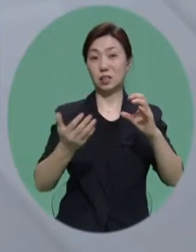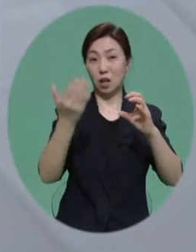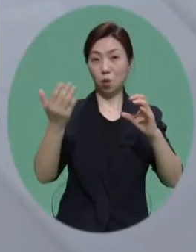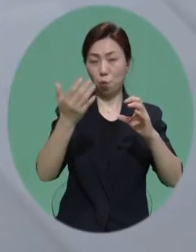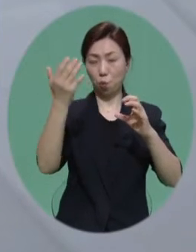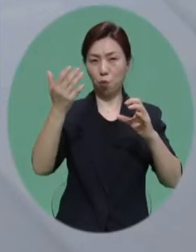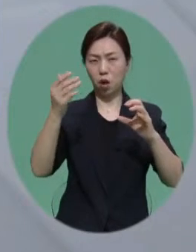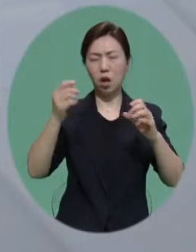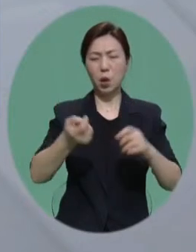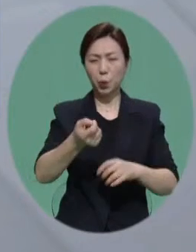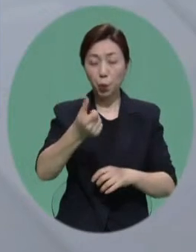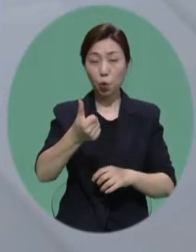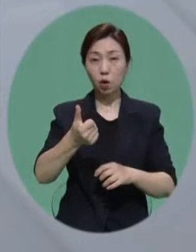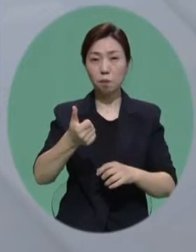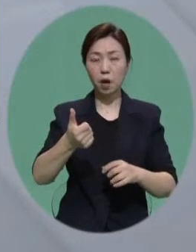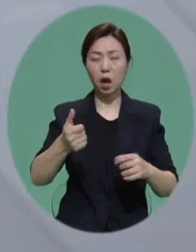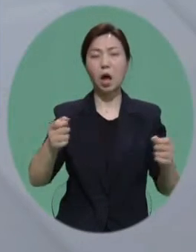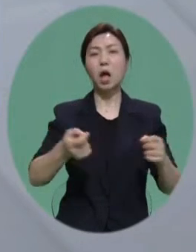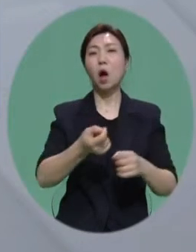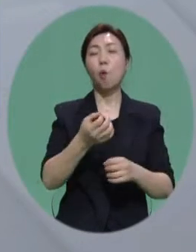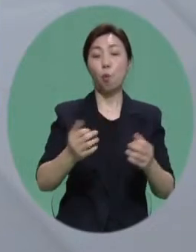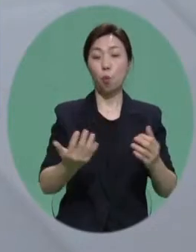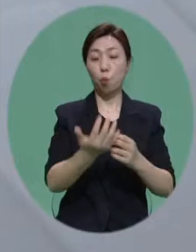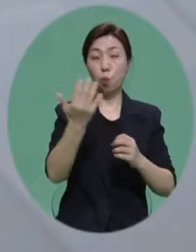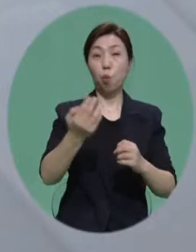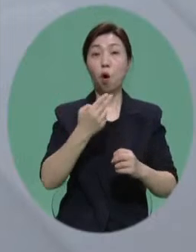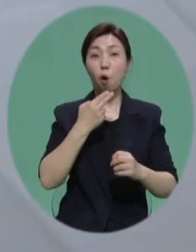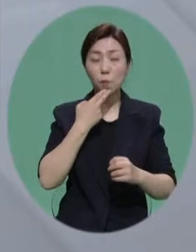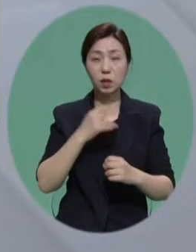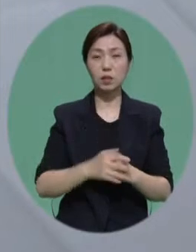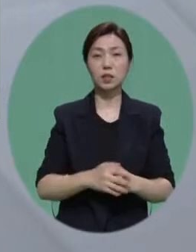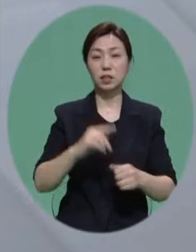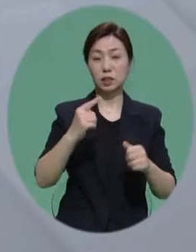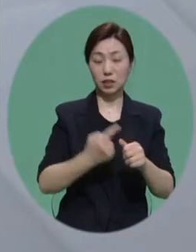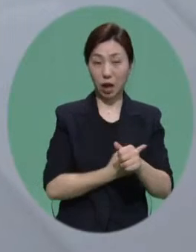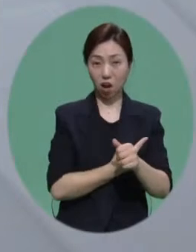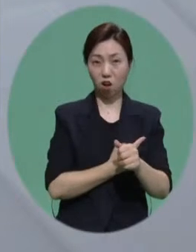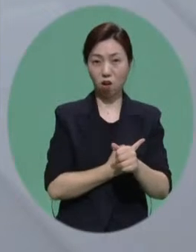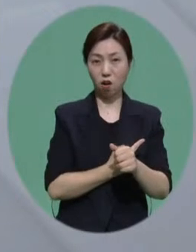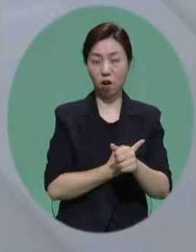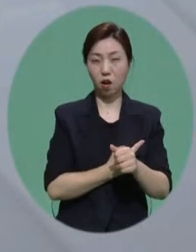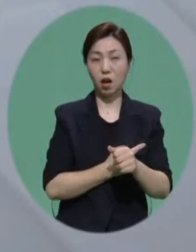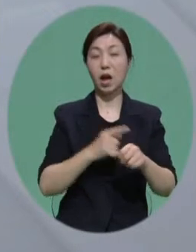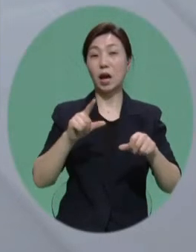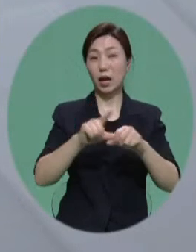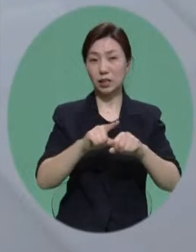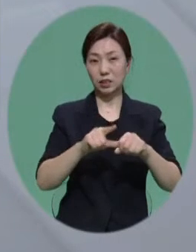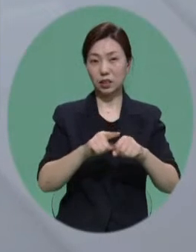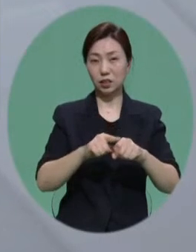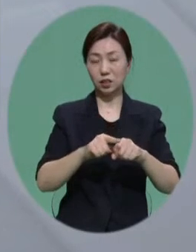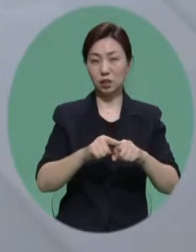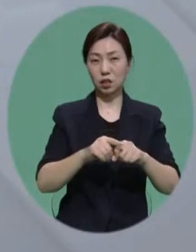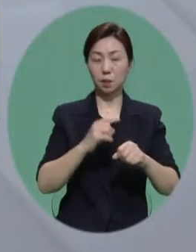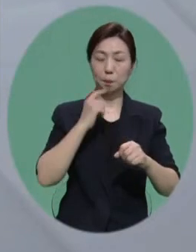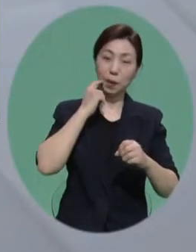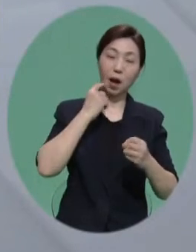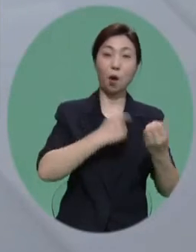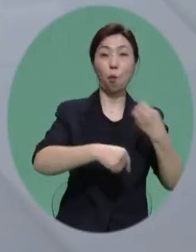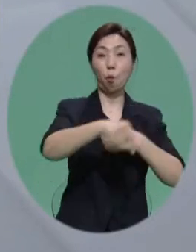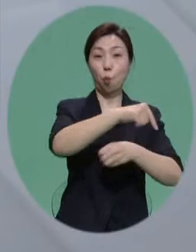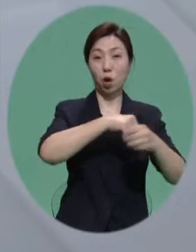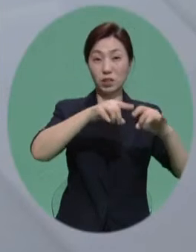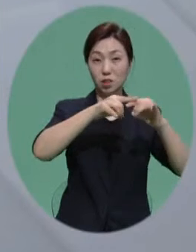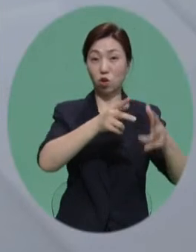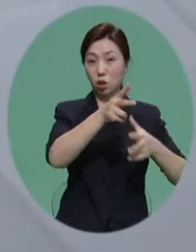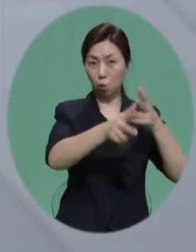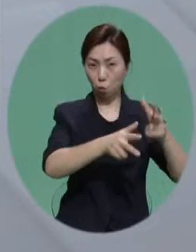그런 뭐 신재생 이라든가 천연가스 라든가 또는 뭐 원전 이런 것들